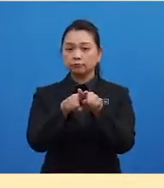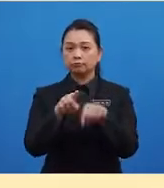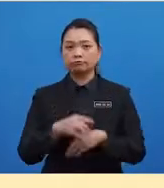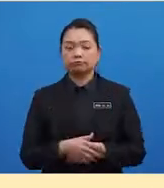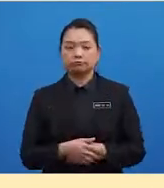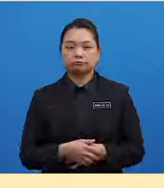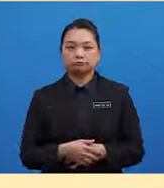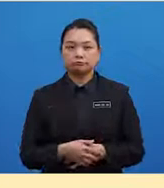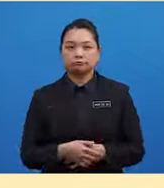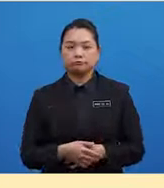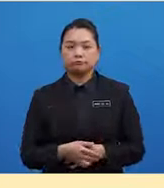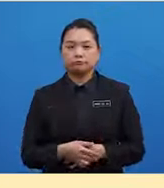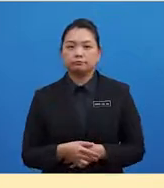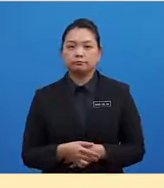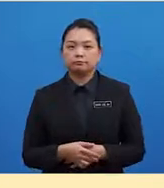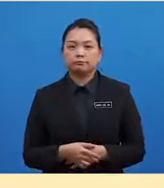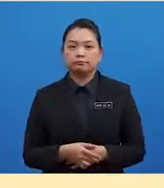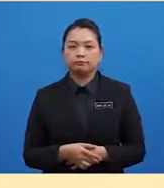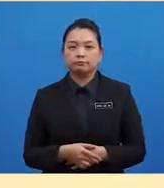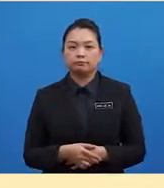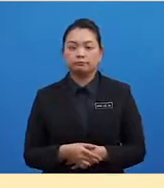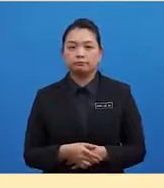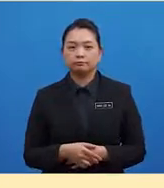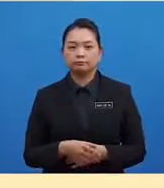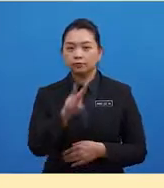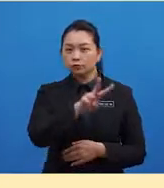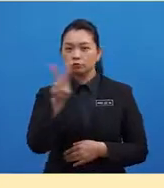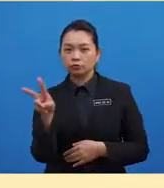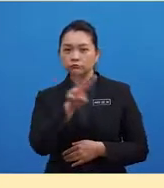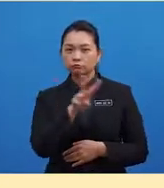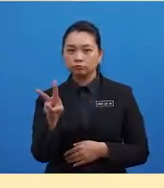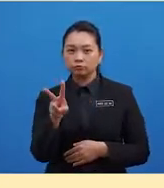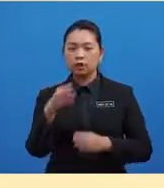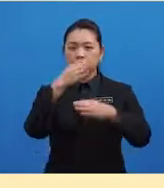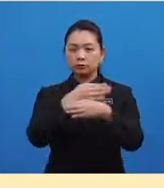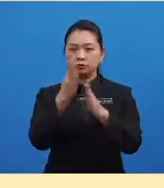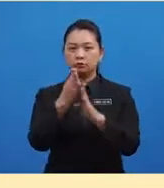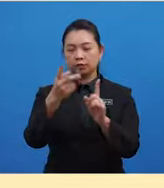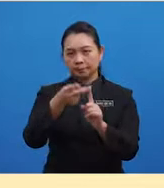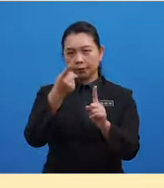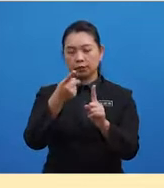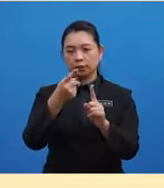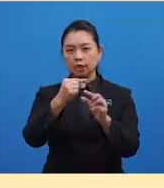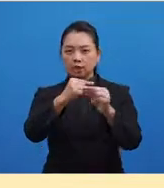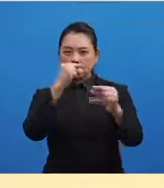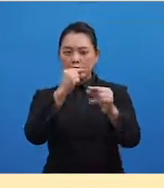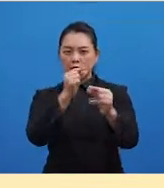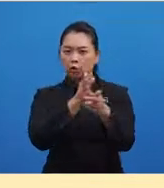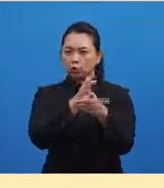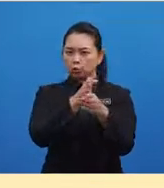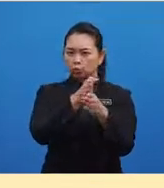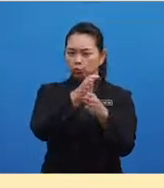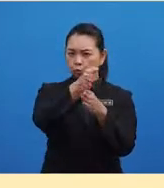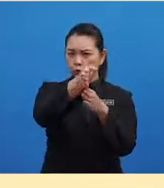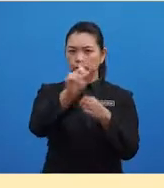perbezaannya. Yang pertama ialah kedua-dua poligon dibentuk daripada garis lurus sahaja.